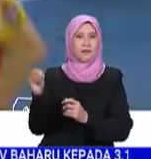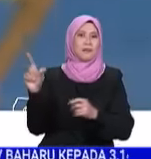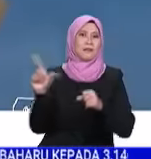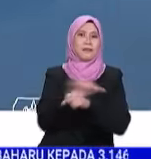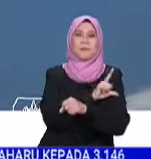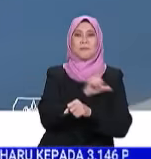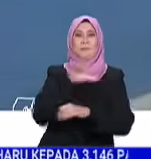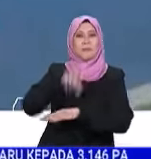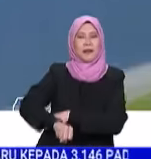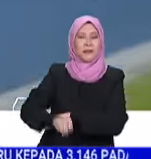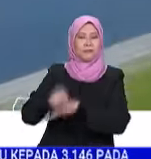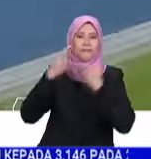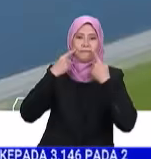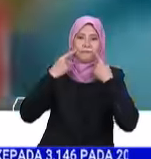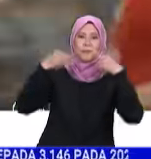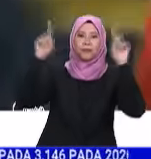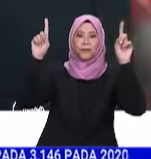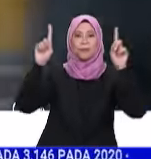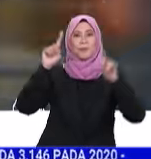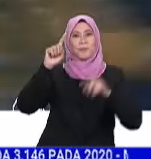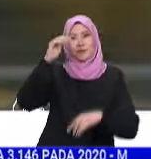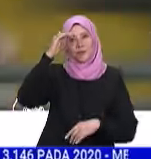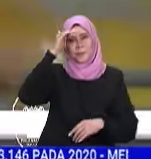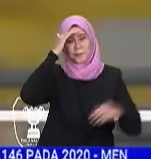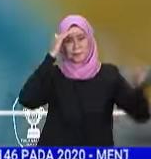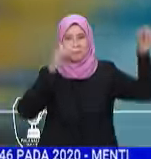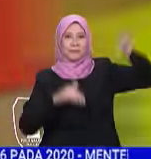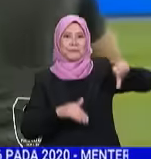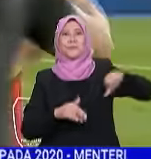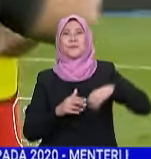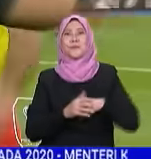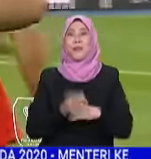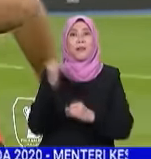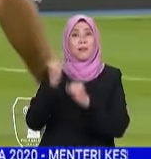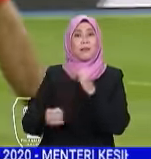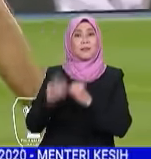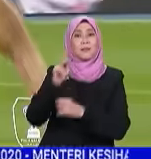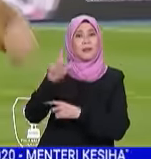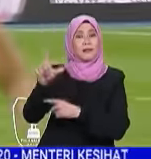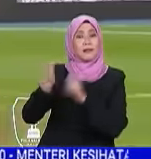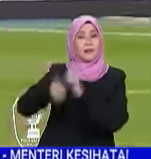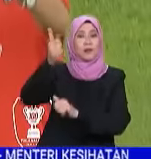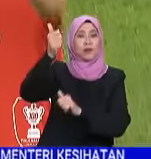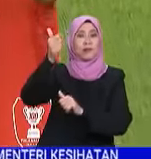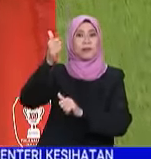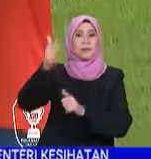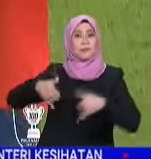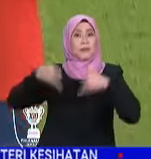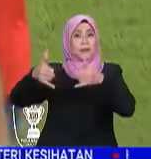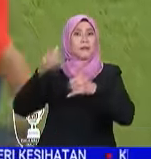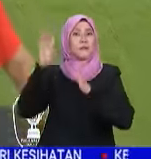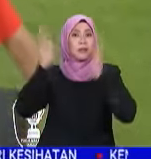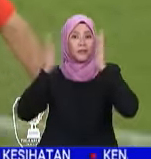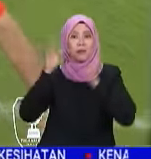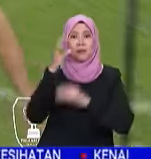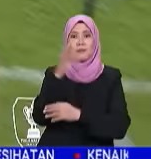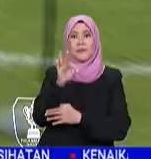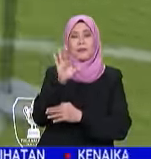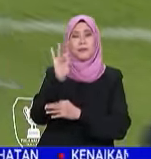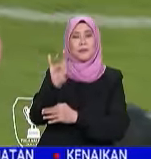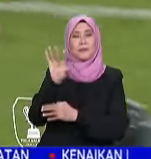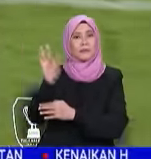melengkapkan malam Gemilang mereka ke atas jdt kali terakhir Kuala Lumpur bergelar juara Piala Malaysia adalah pada